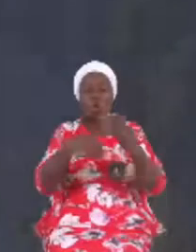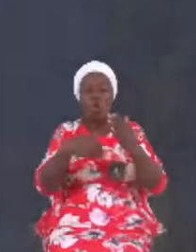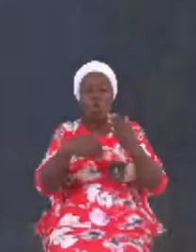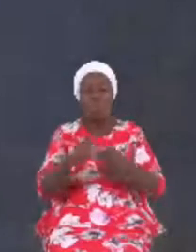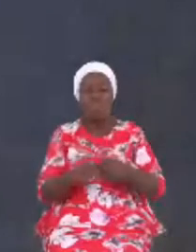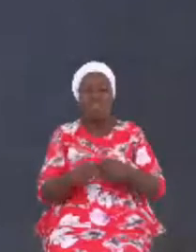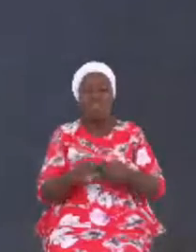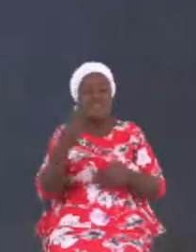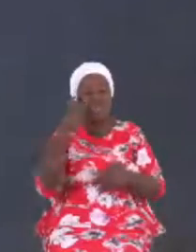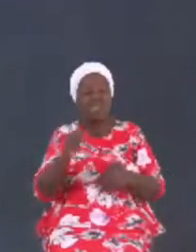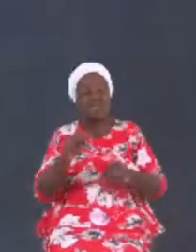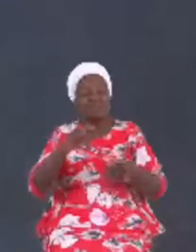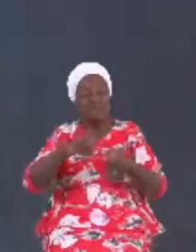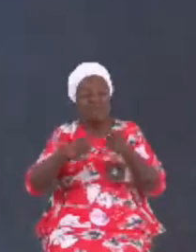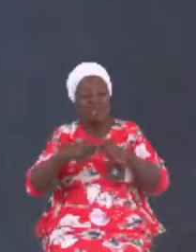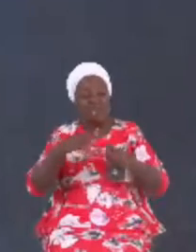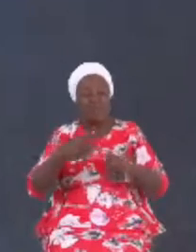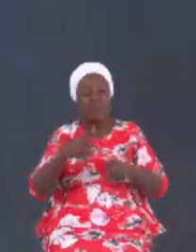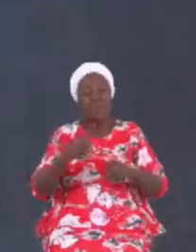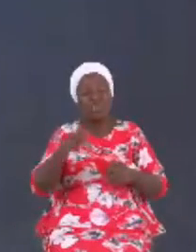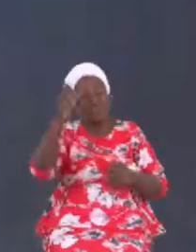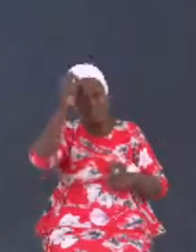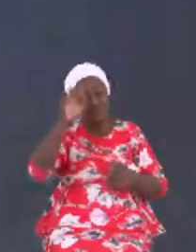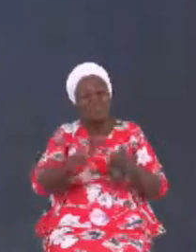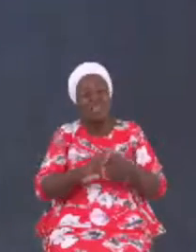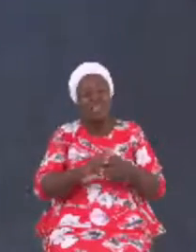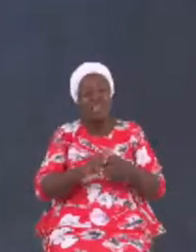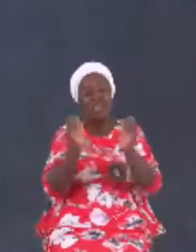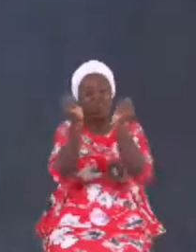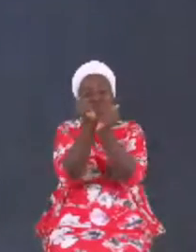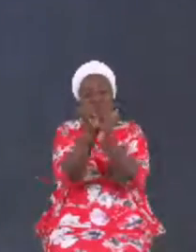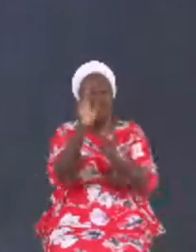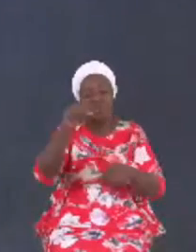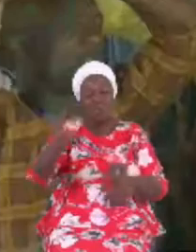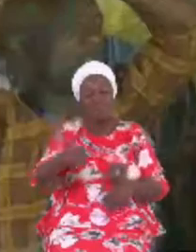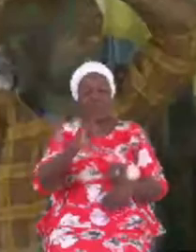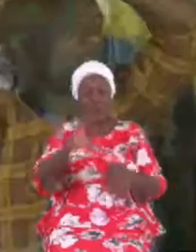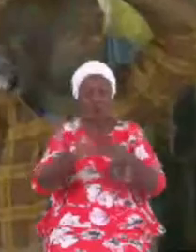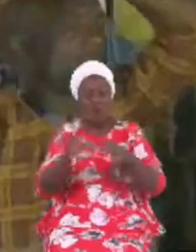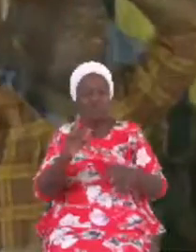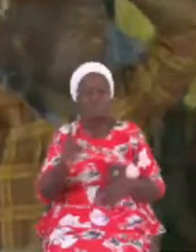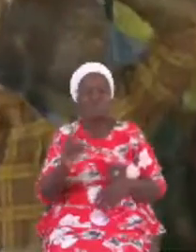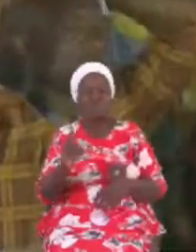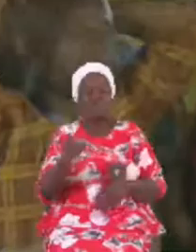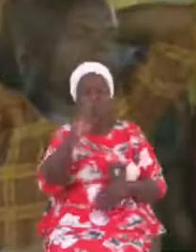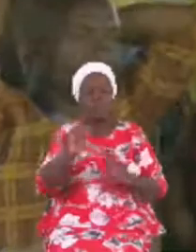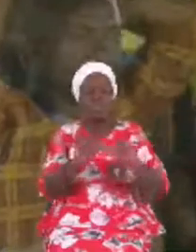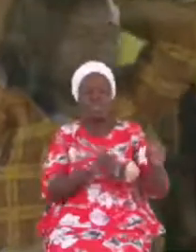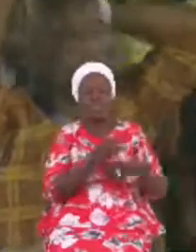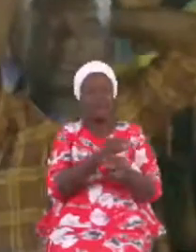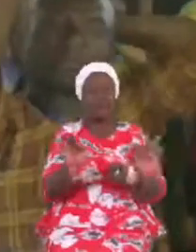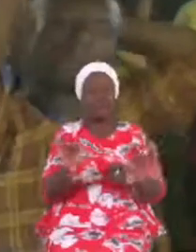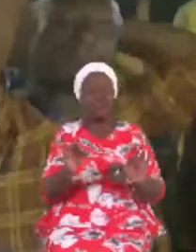Toute chaîne invisible est liée du diable qui ont lié vos pieds. Soyez déliés. Tu es